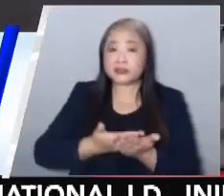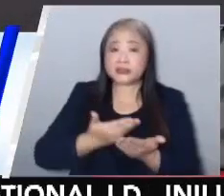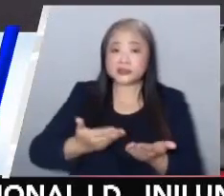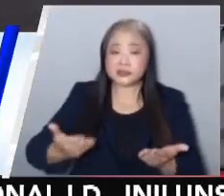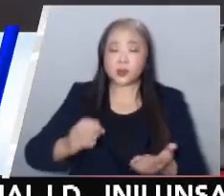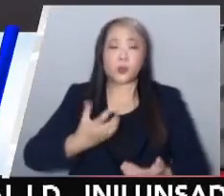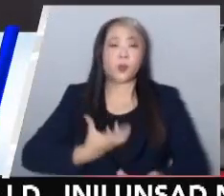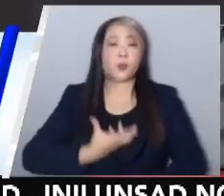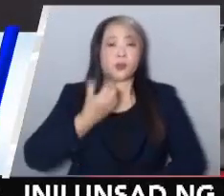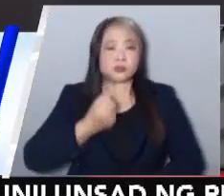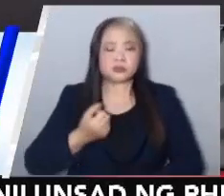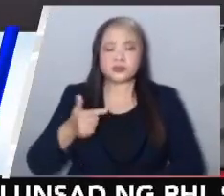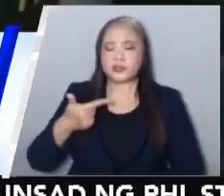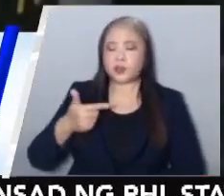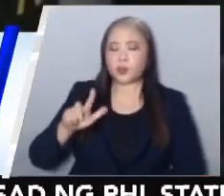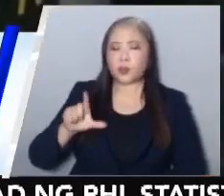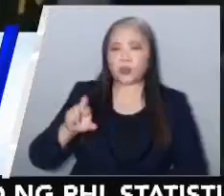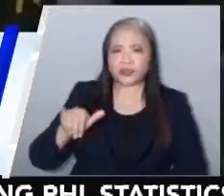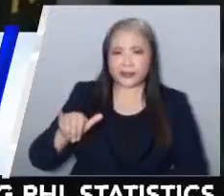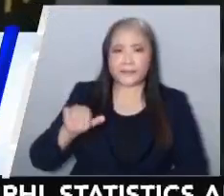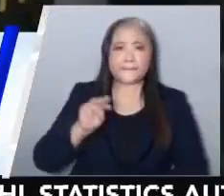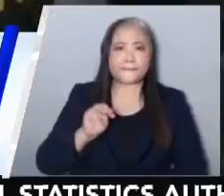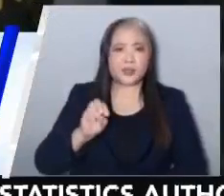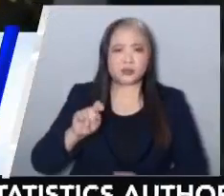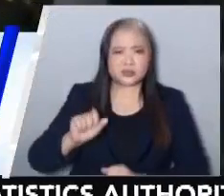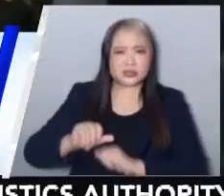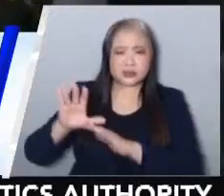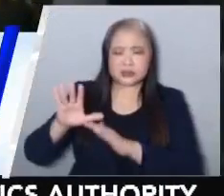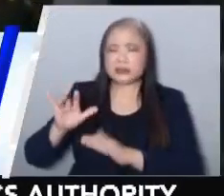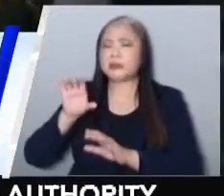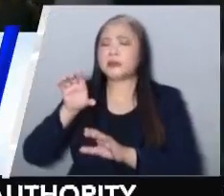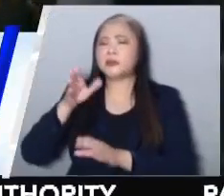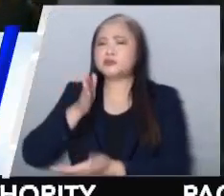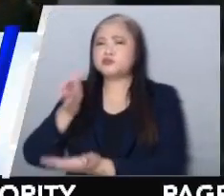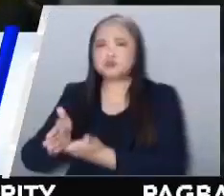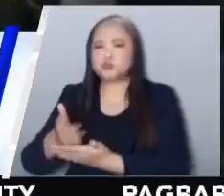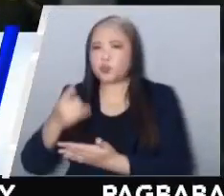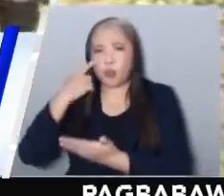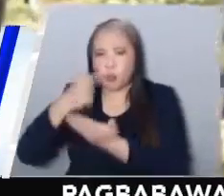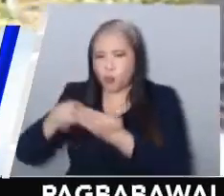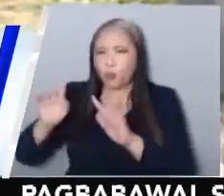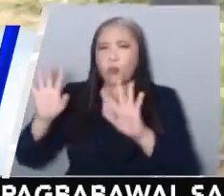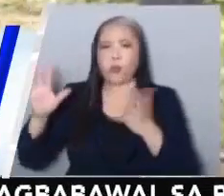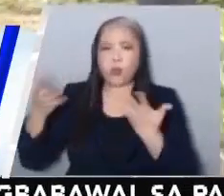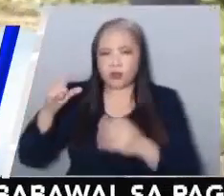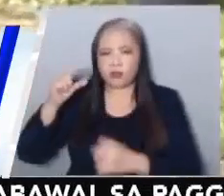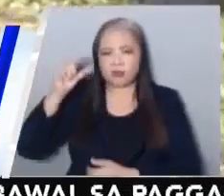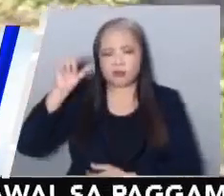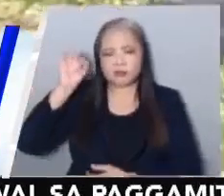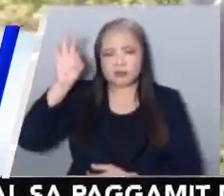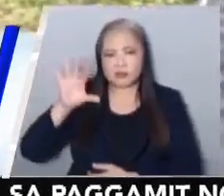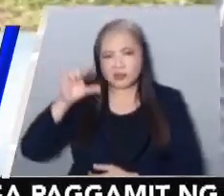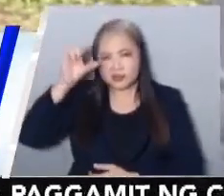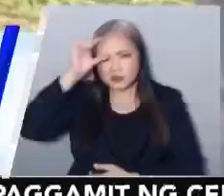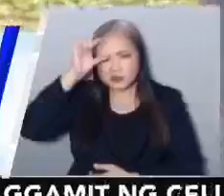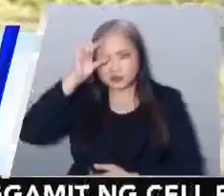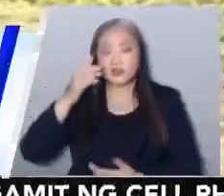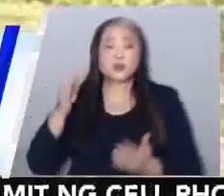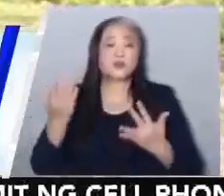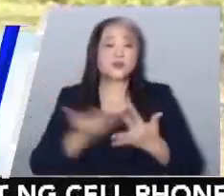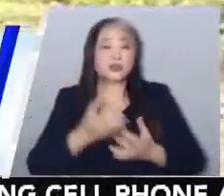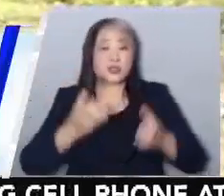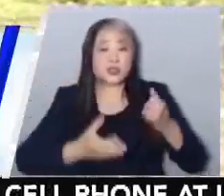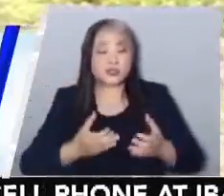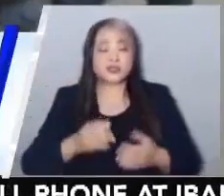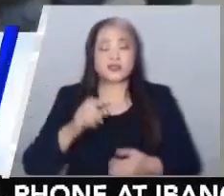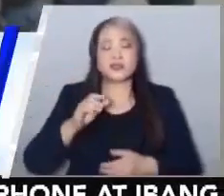Mountain. Hindi pa rin nakita si Kibuloy. Siya po ay naharap sa mga kasong child abuse, sexual abuse at qualified human